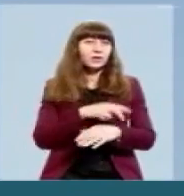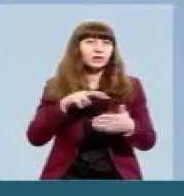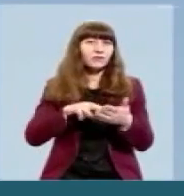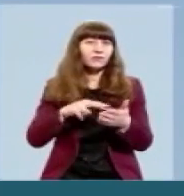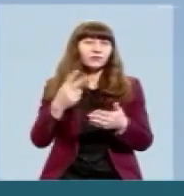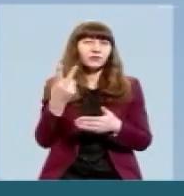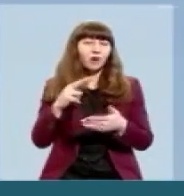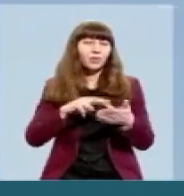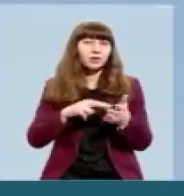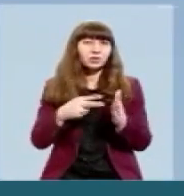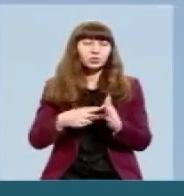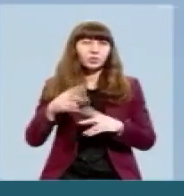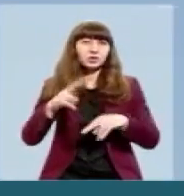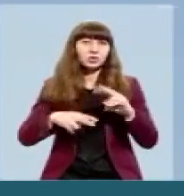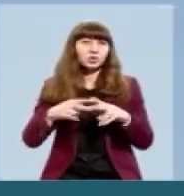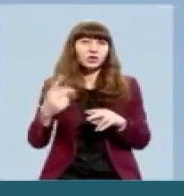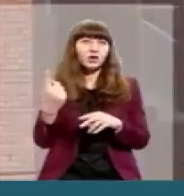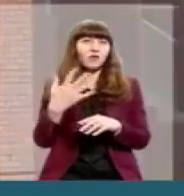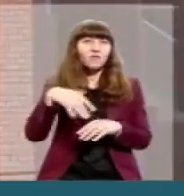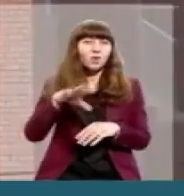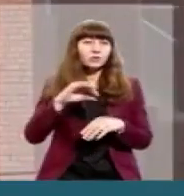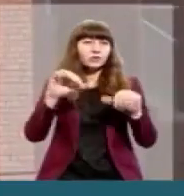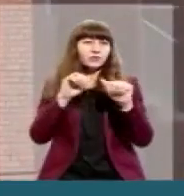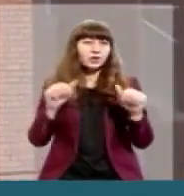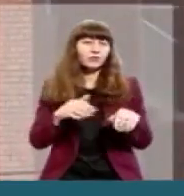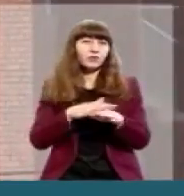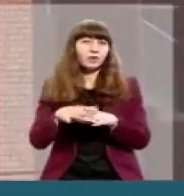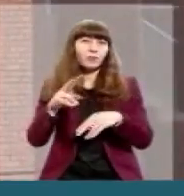планируют построить в едином архитектурном стиле. Так подрядчики соблюдают